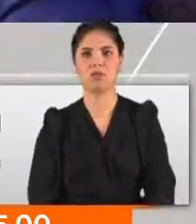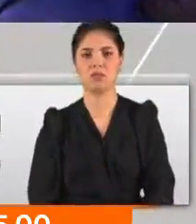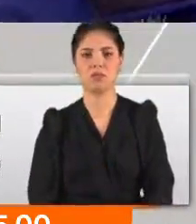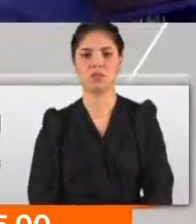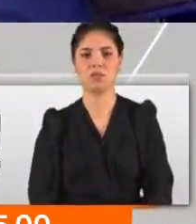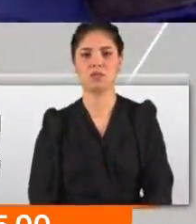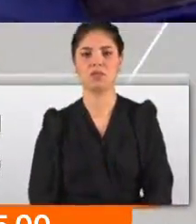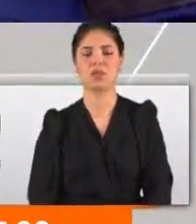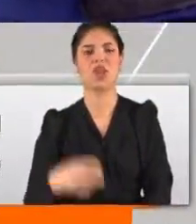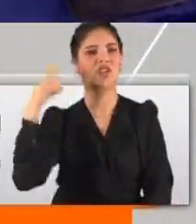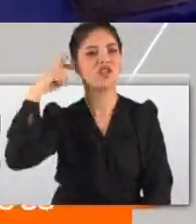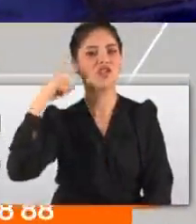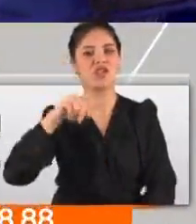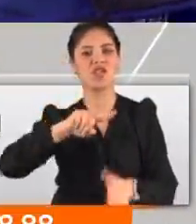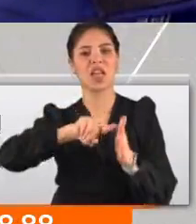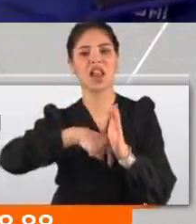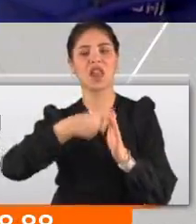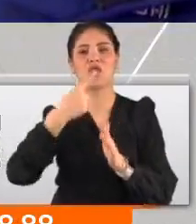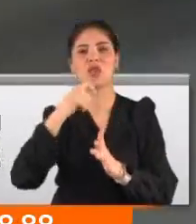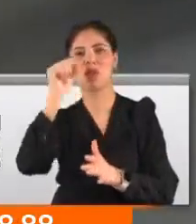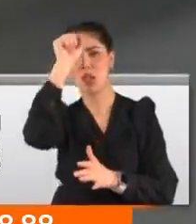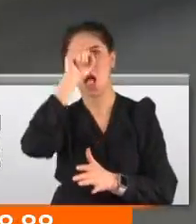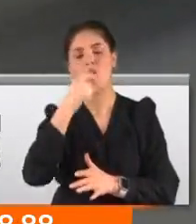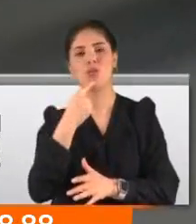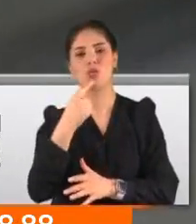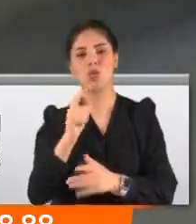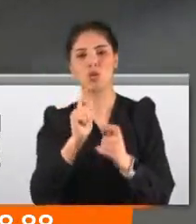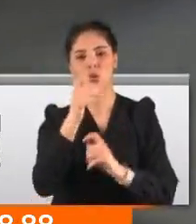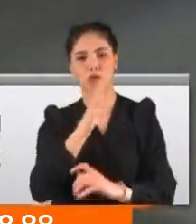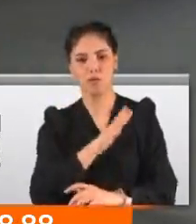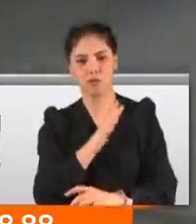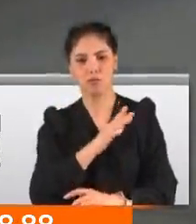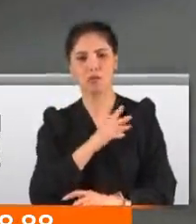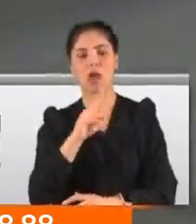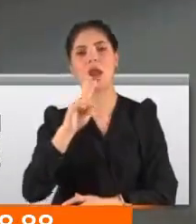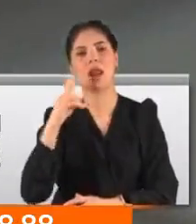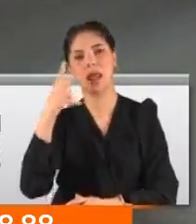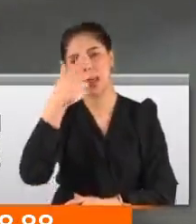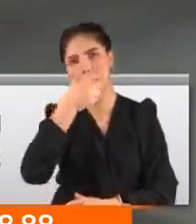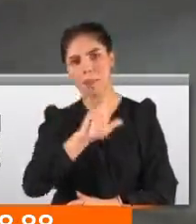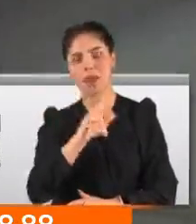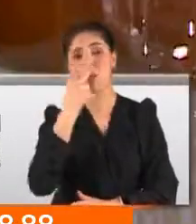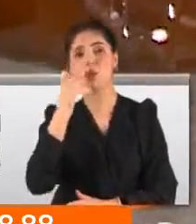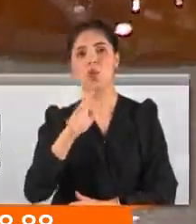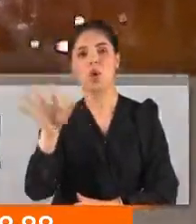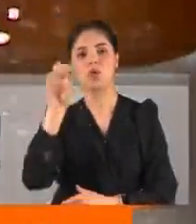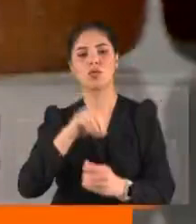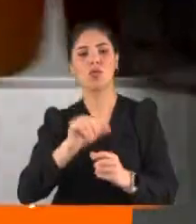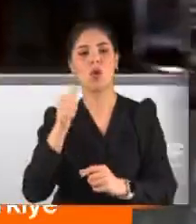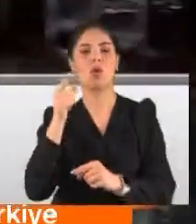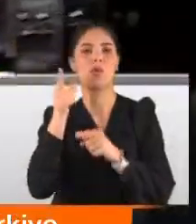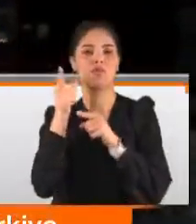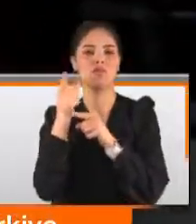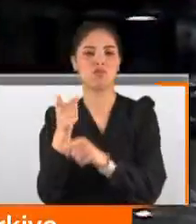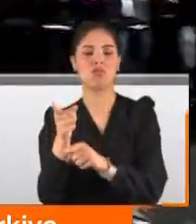Vişne reçeline kırmızı havuç kullanılıyor. Şaşırılacak bir durum yok yani. Görüntüsü tutsun, rengi benzesin. Sahtekarlar için önemli olan da